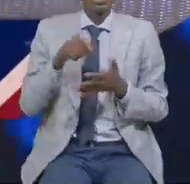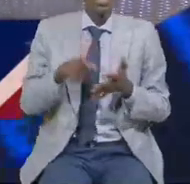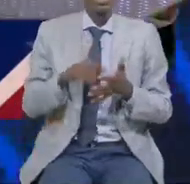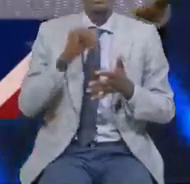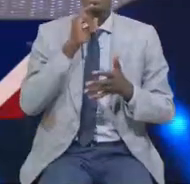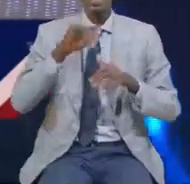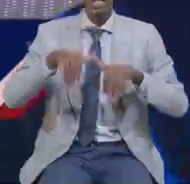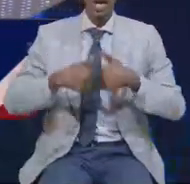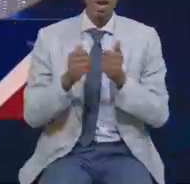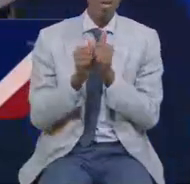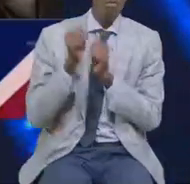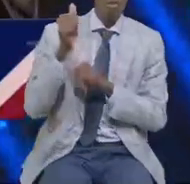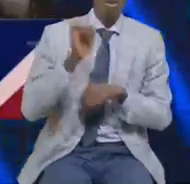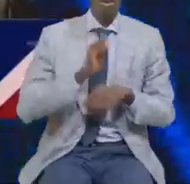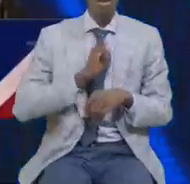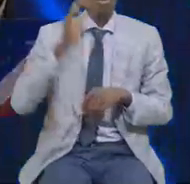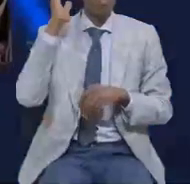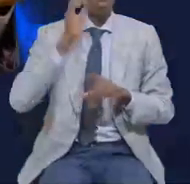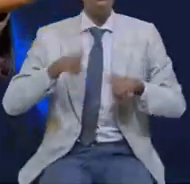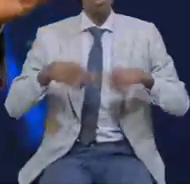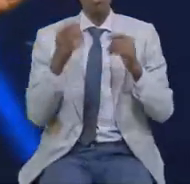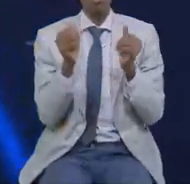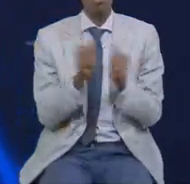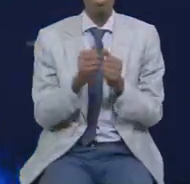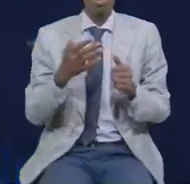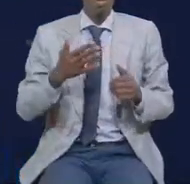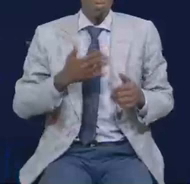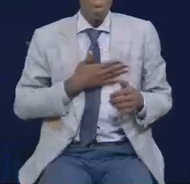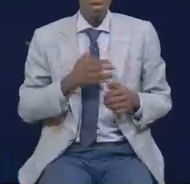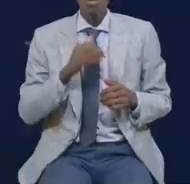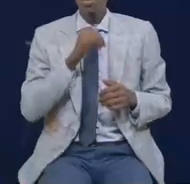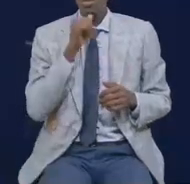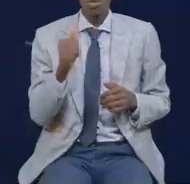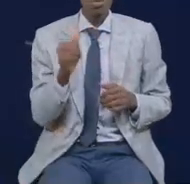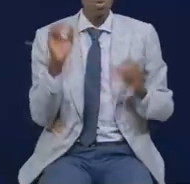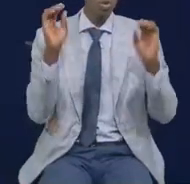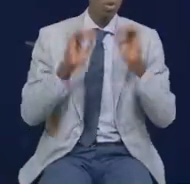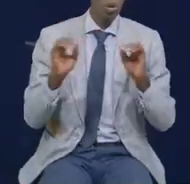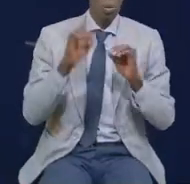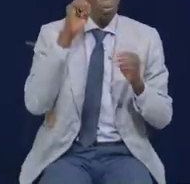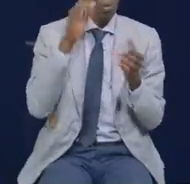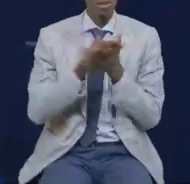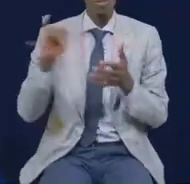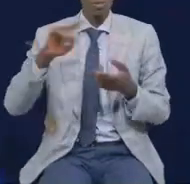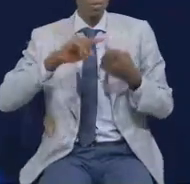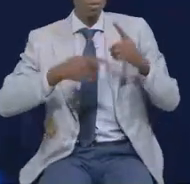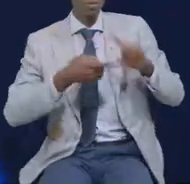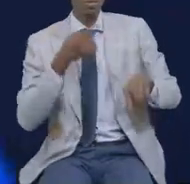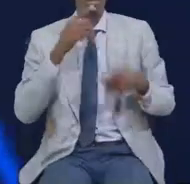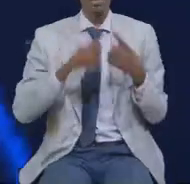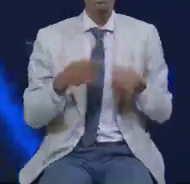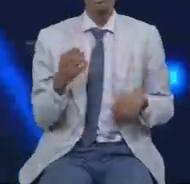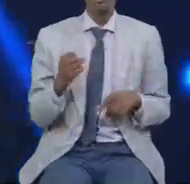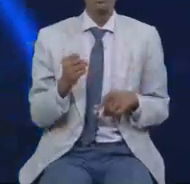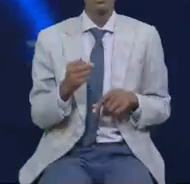jusqu'où j'irai avec mes parents incroyants. S'ils vont au-delà de cela, je ne vais pas. Tu